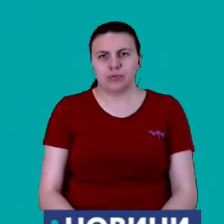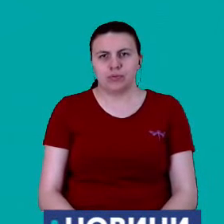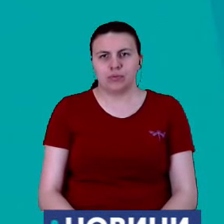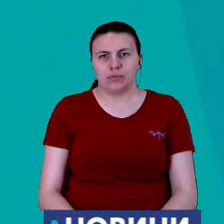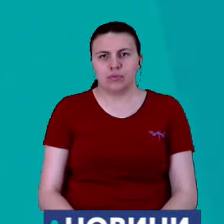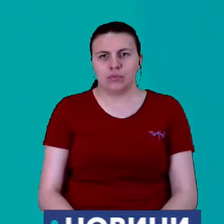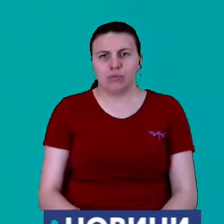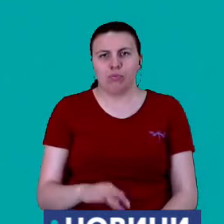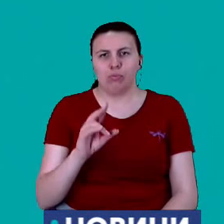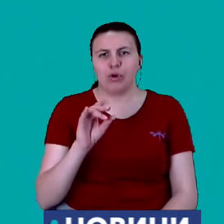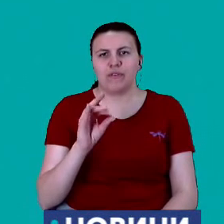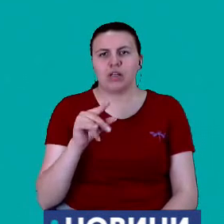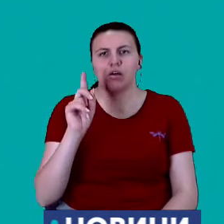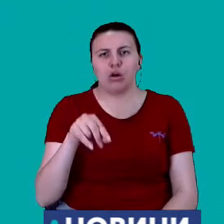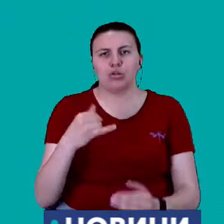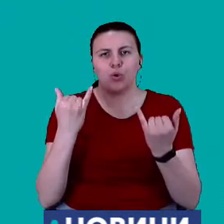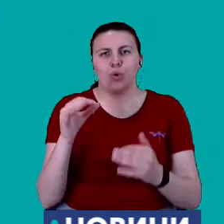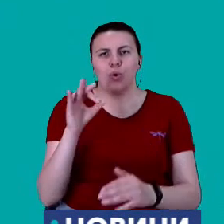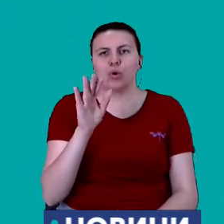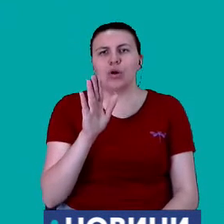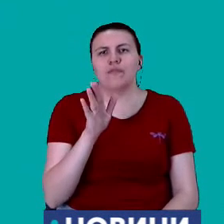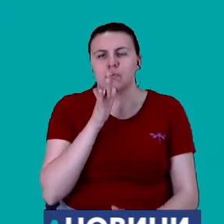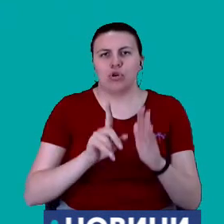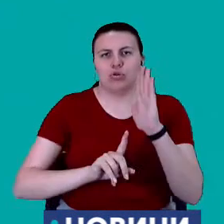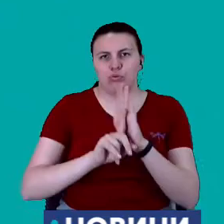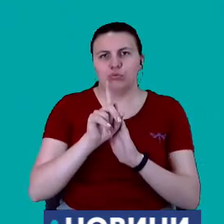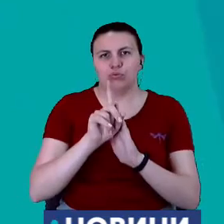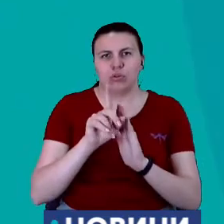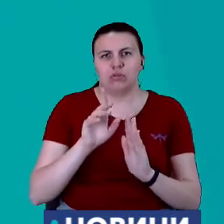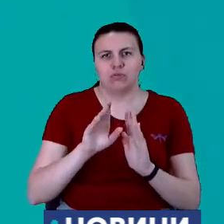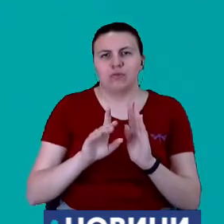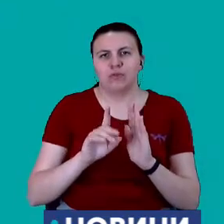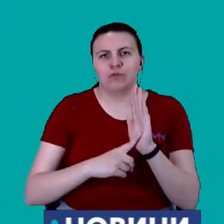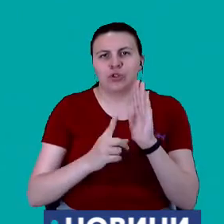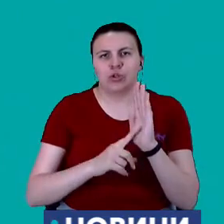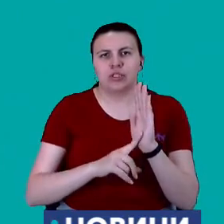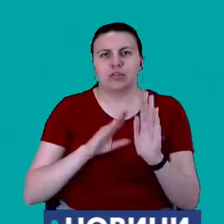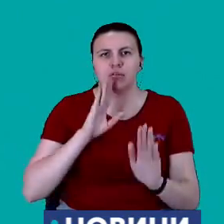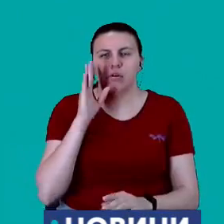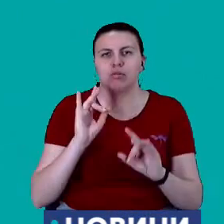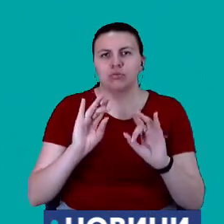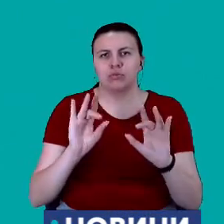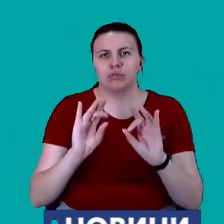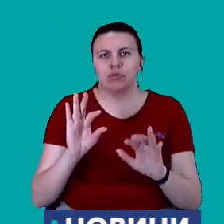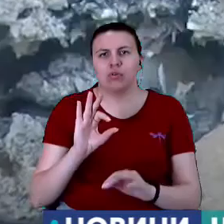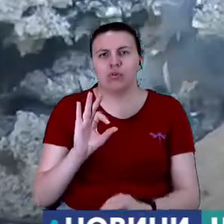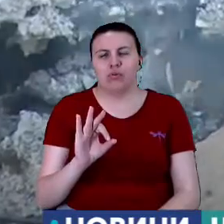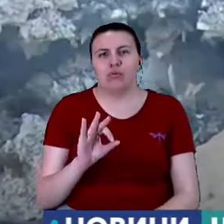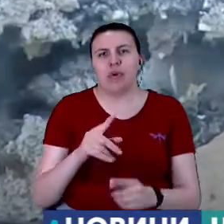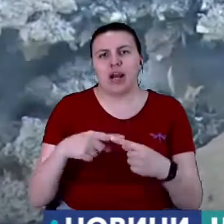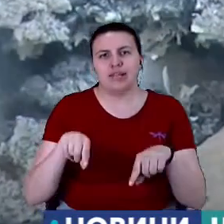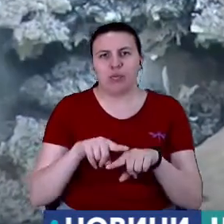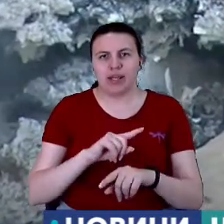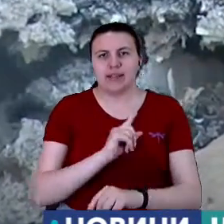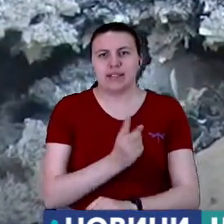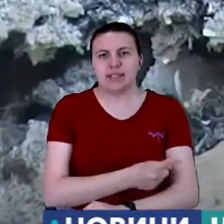Бойовики також сьогодні о 6 ранку обстріляли приватний сектор в Авдіївці, розповів начальник прес-центру операції об'єднаних сил Ігор Парубський. Ці сліди в